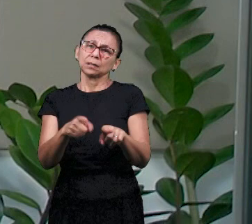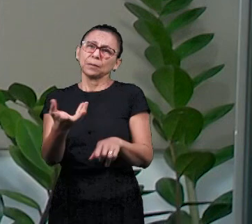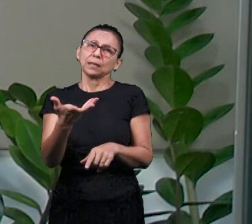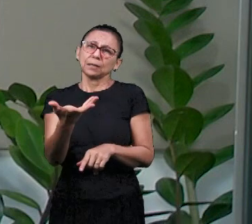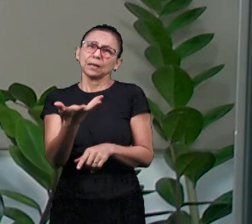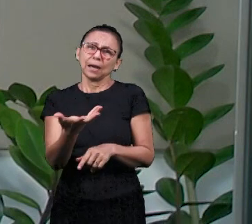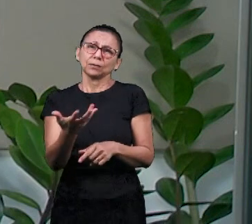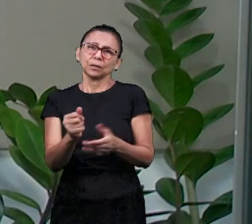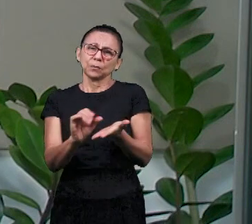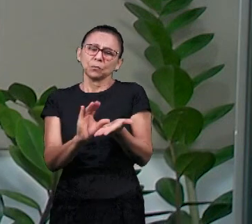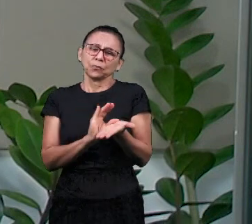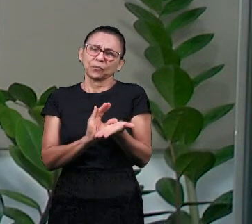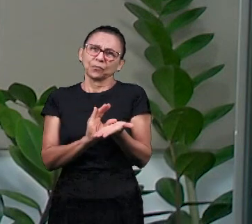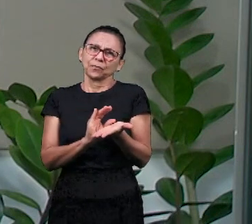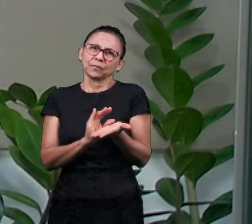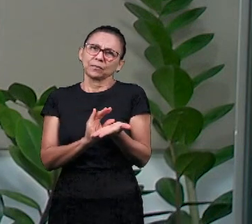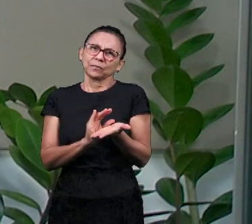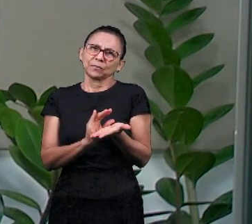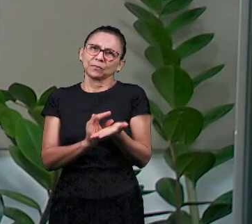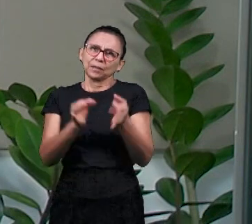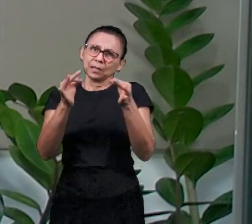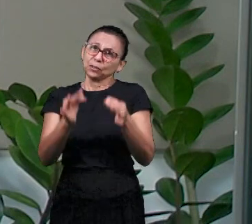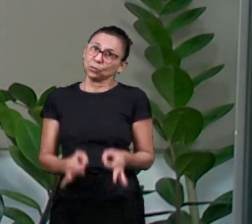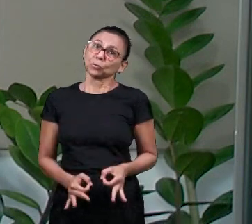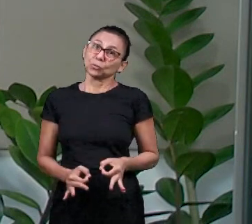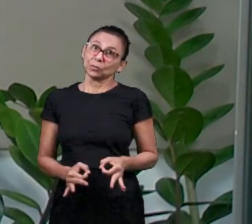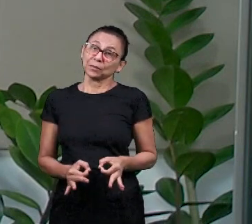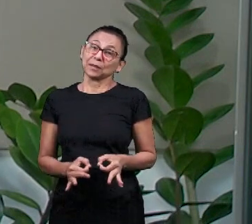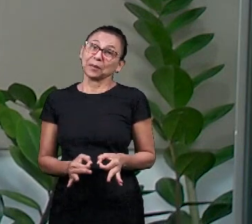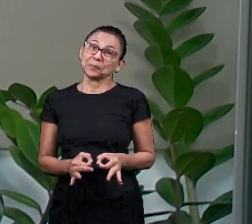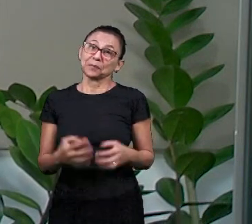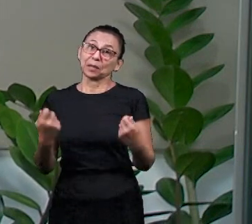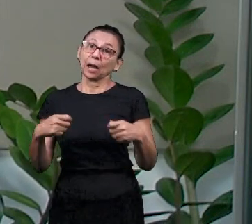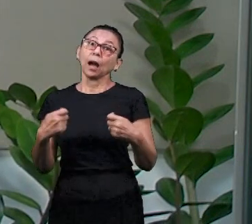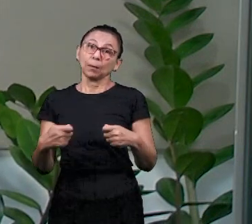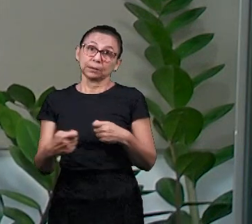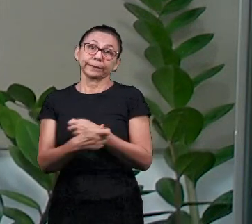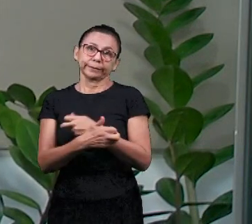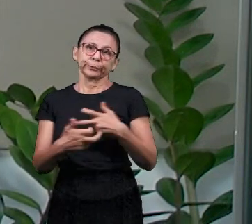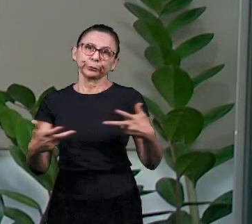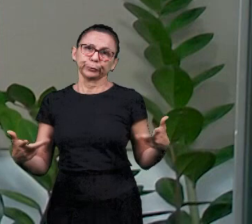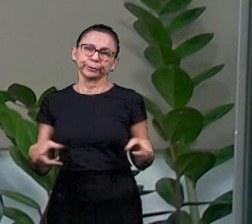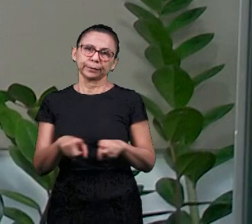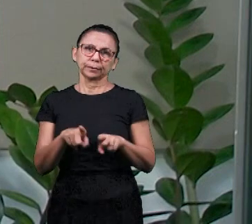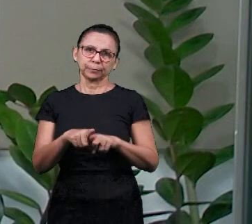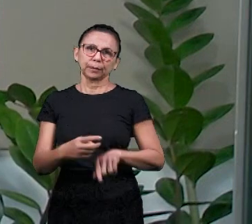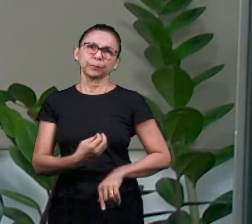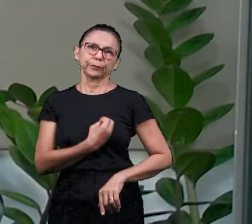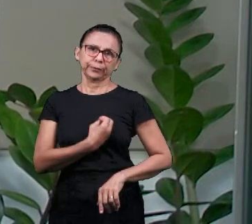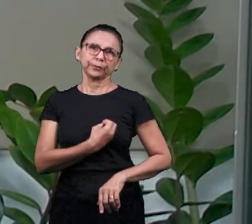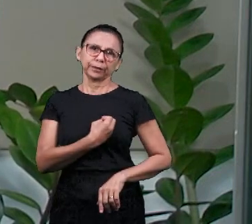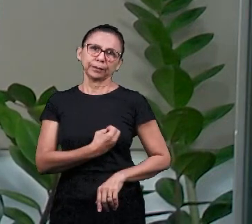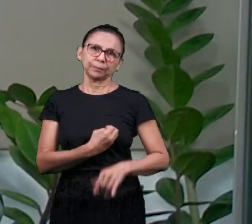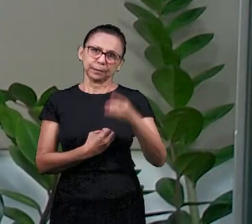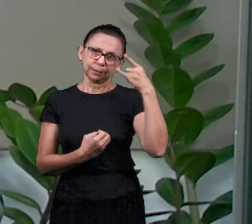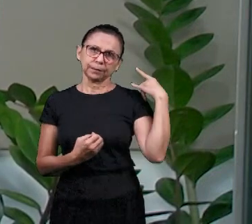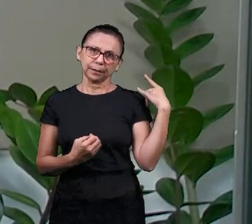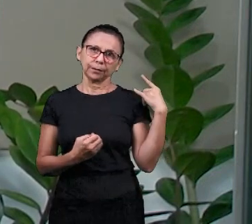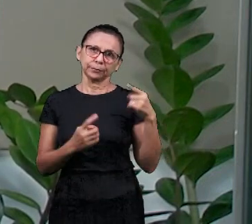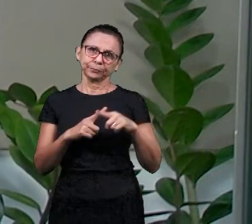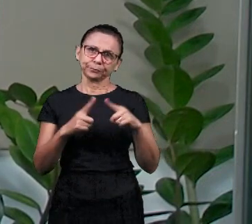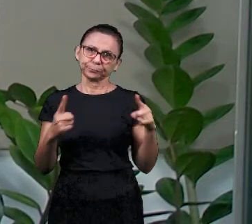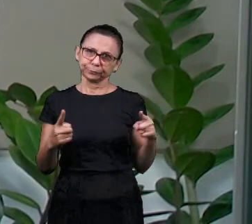autres. Les autres donnent, il distribue. C'est naturel. Mais regardez bien, ce qui importe pour nous, c'est de comprendre